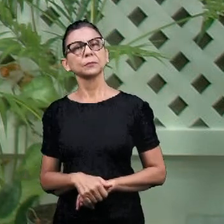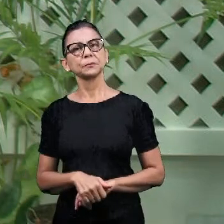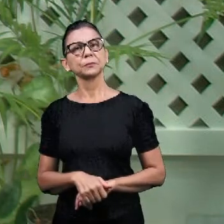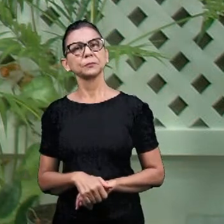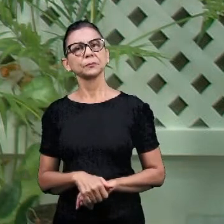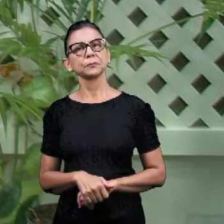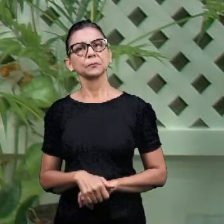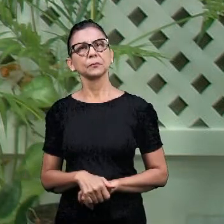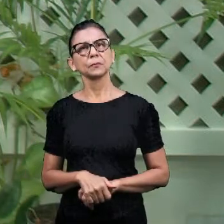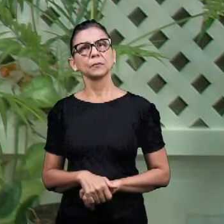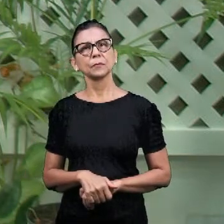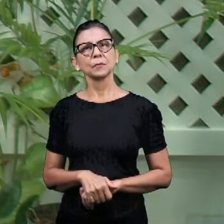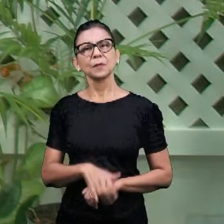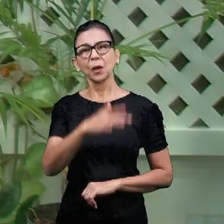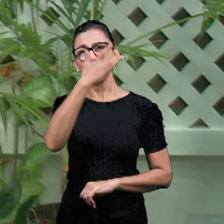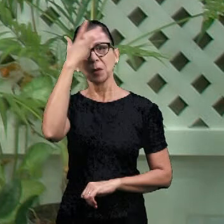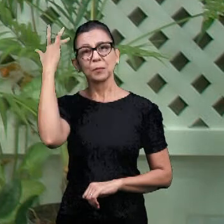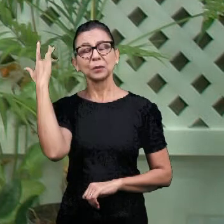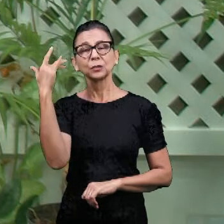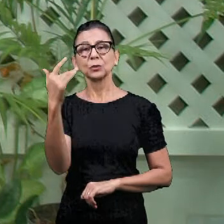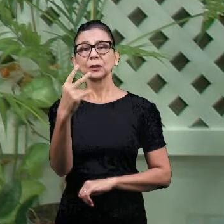intéressant.